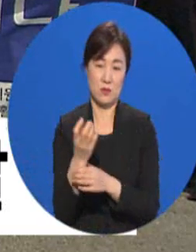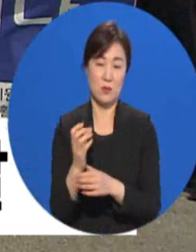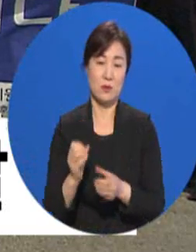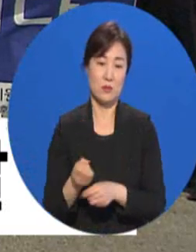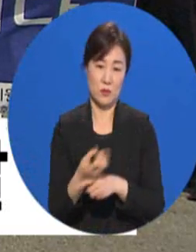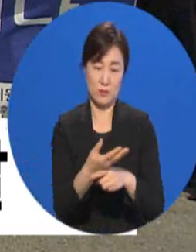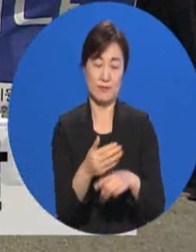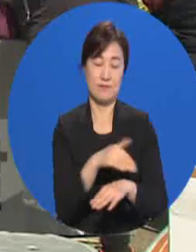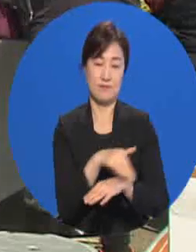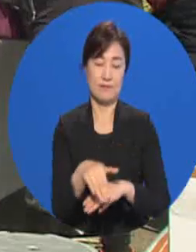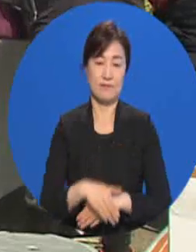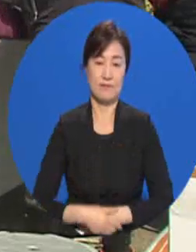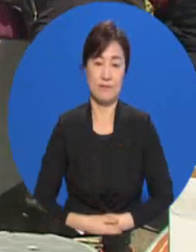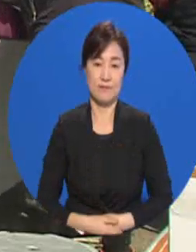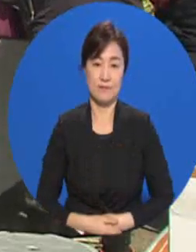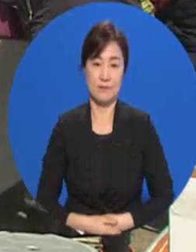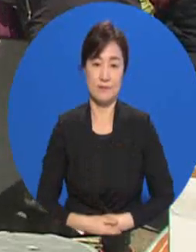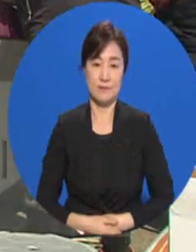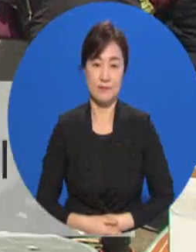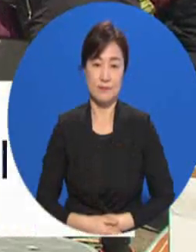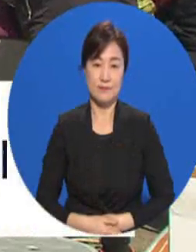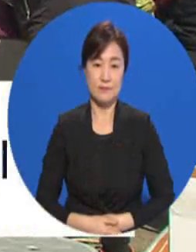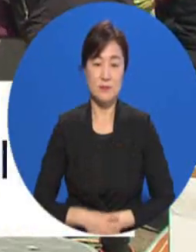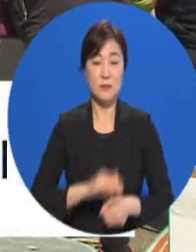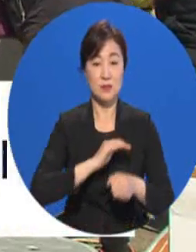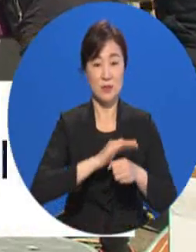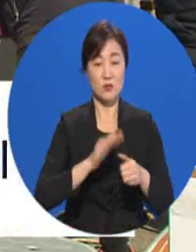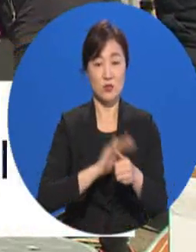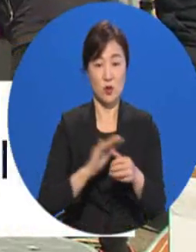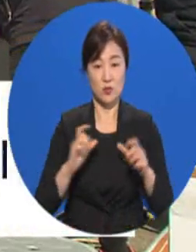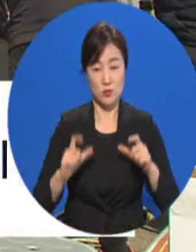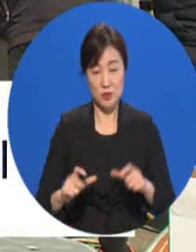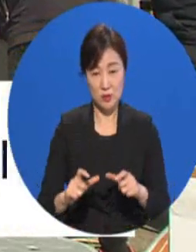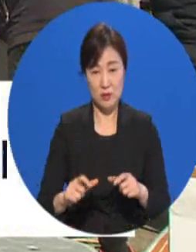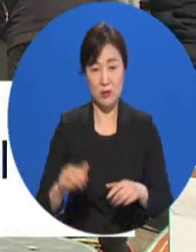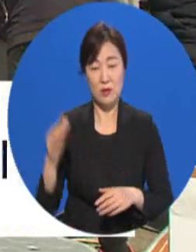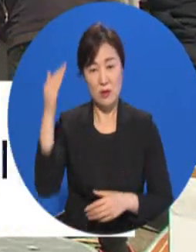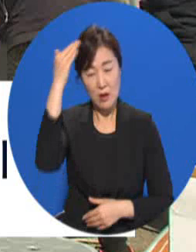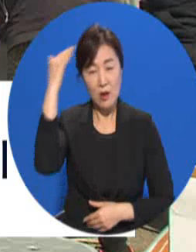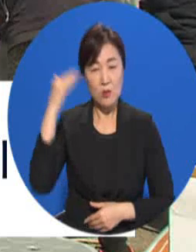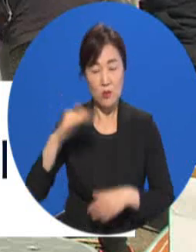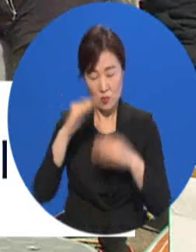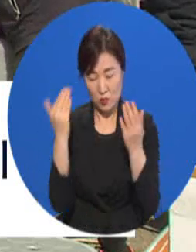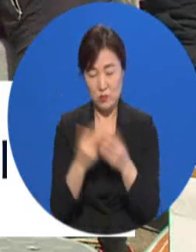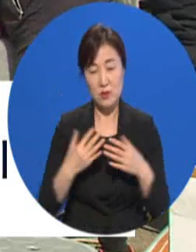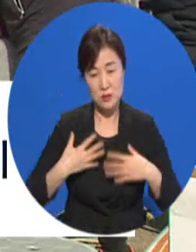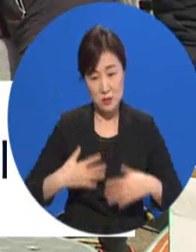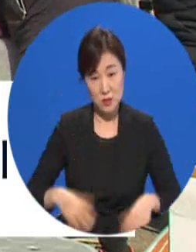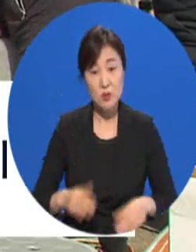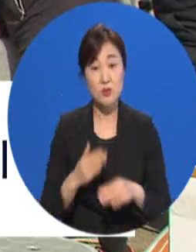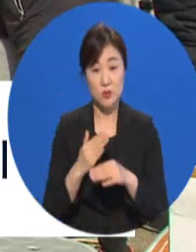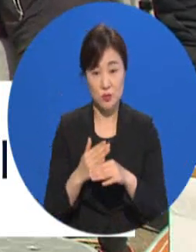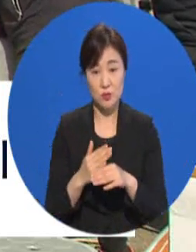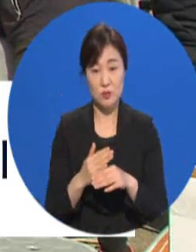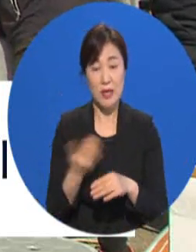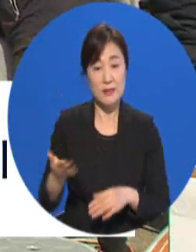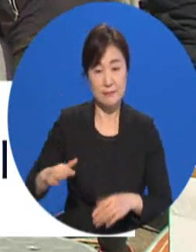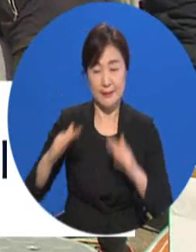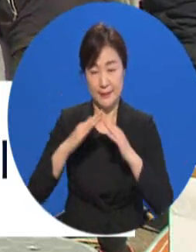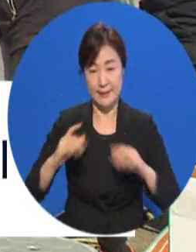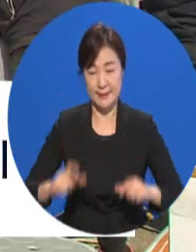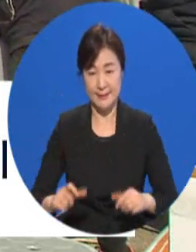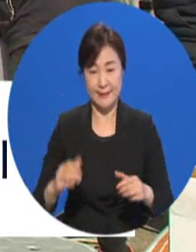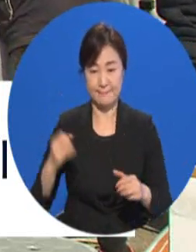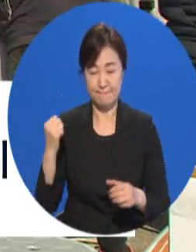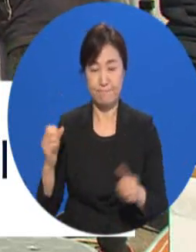경북에 보내집니다. 대구 경북을 비롯해서 대한민국 전체가 지쳐가고 있는데요. 전라남도의 마을 활동가들이 모두 힘을 합쳐서